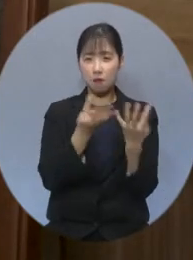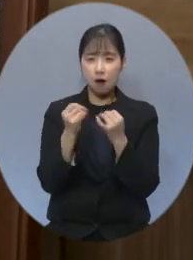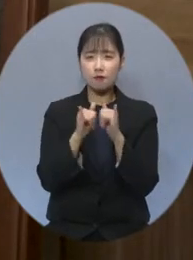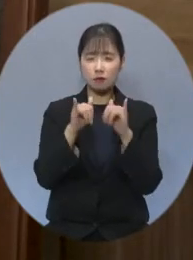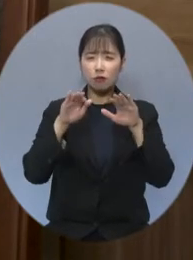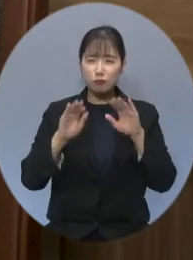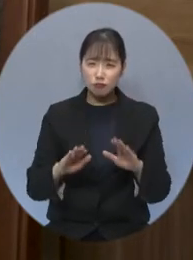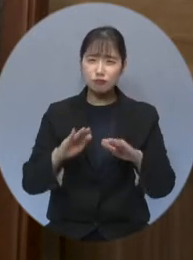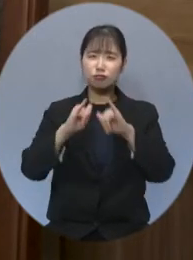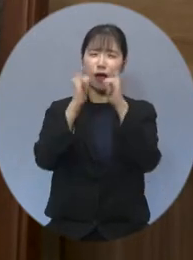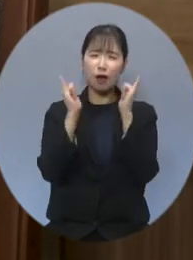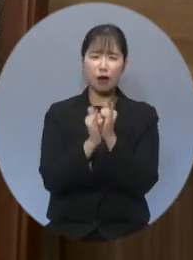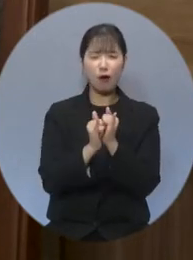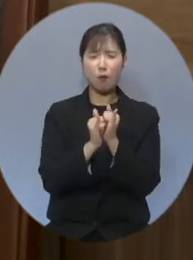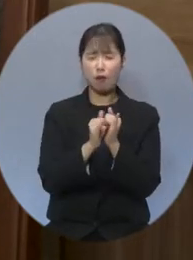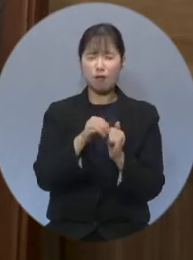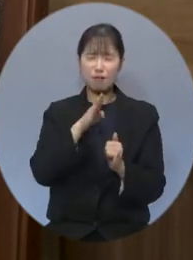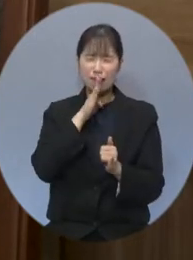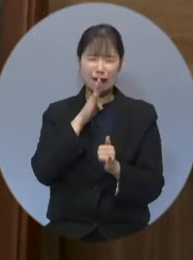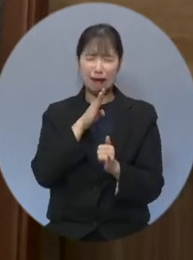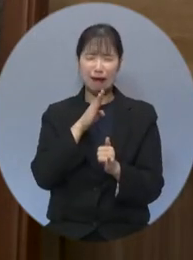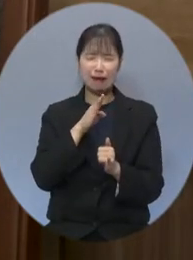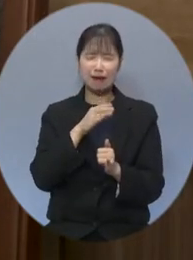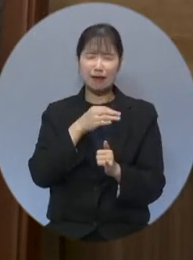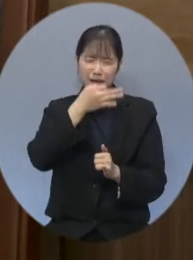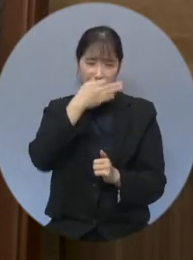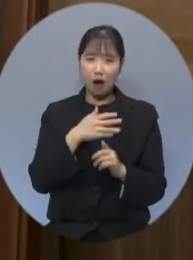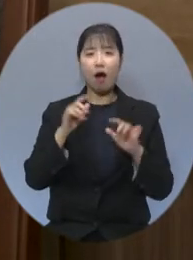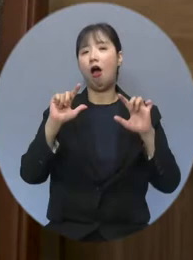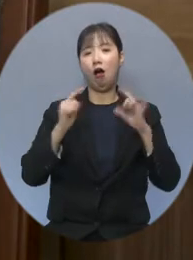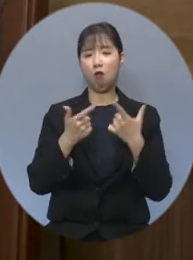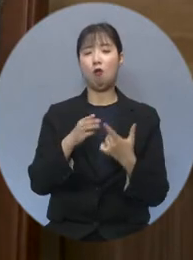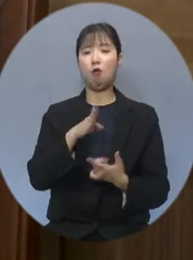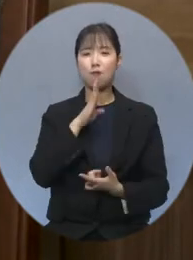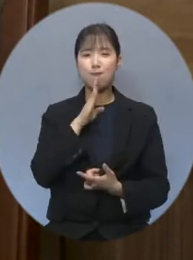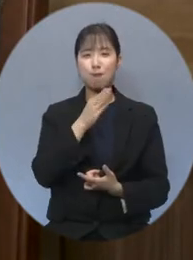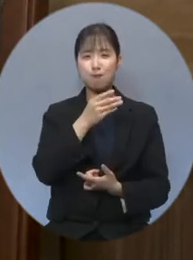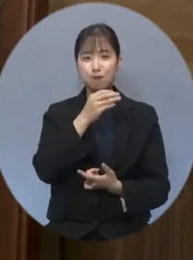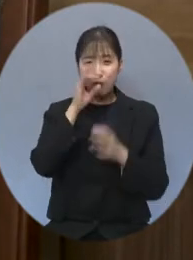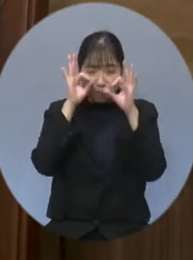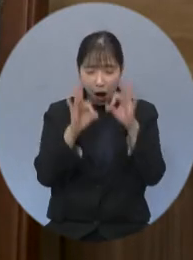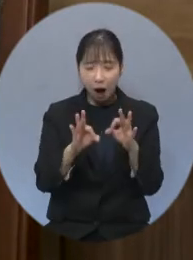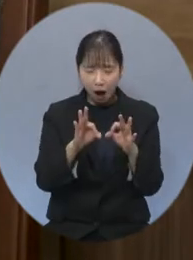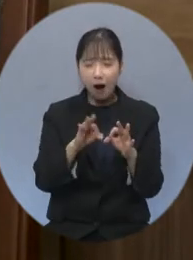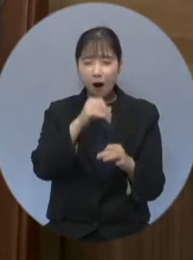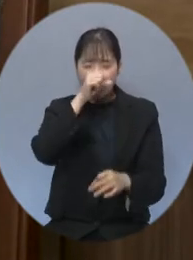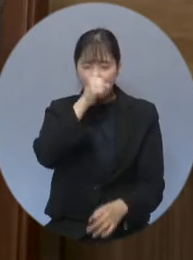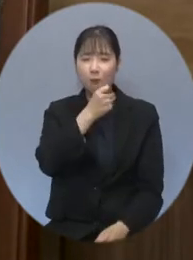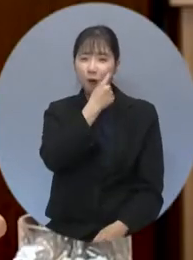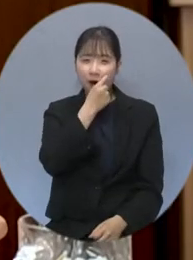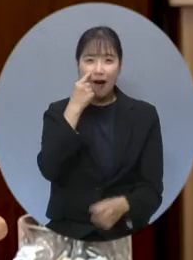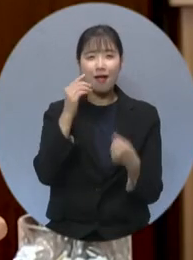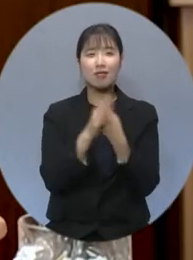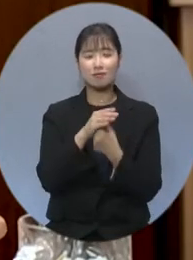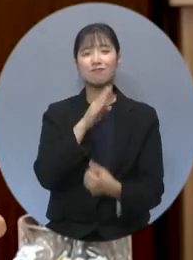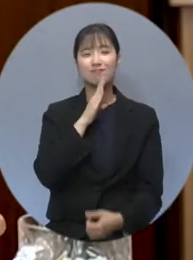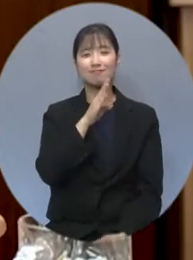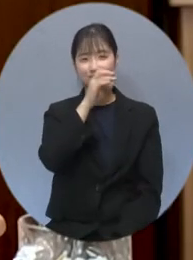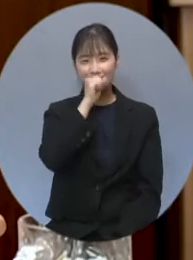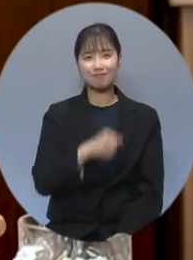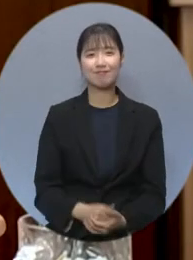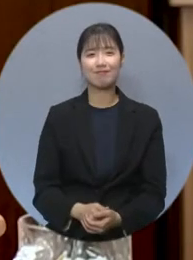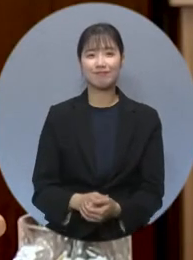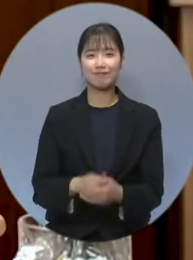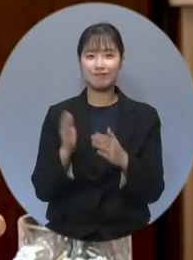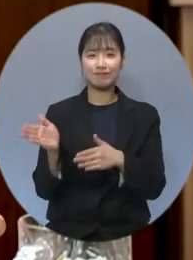사회에 온전히 메마르지 않았다 하는 것을 확인하는 것만 가지고도 저희는 굉장한 성과라고 생각을 합니다. 그 익산시가